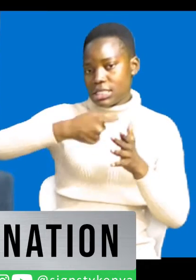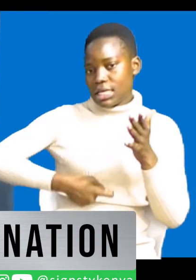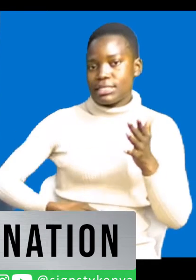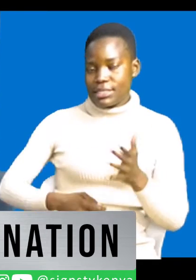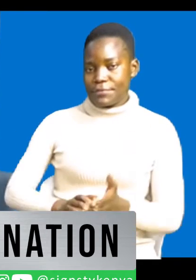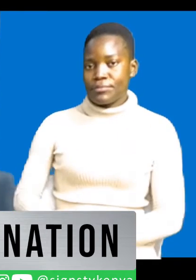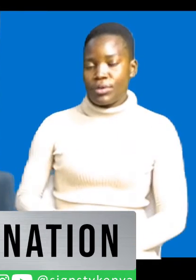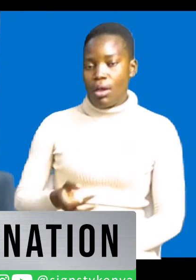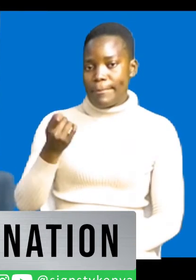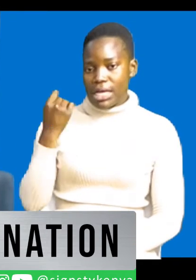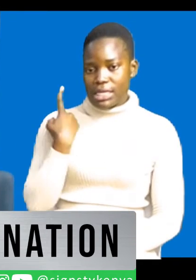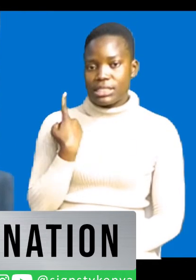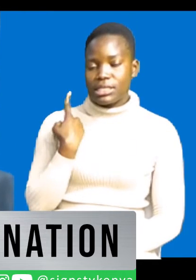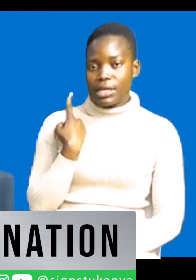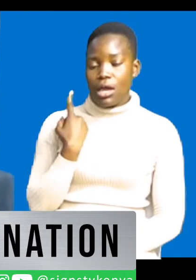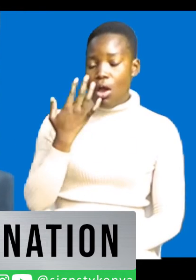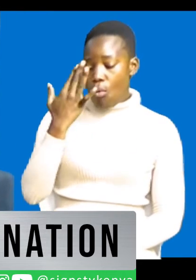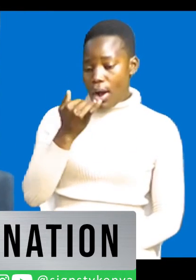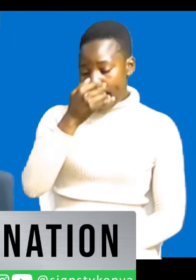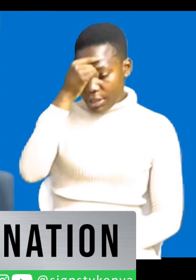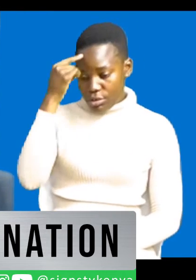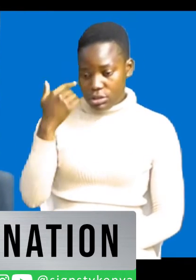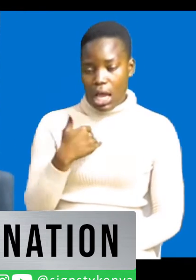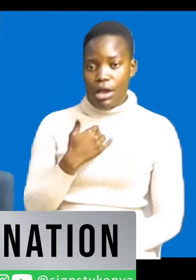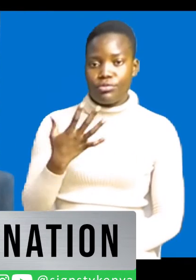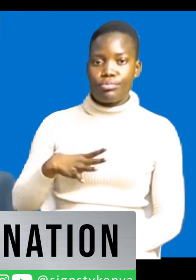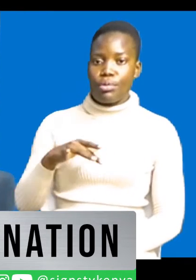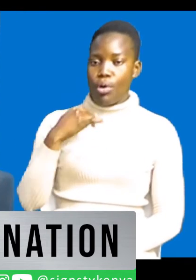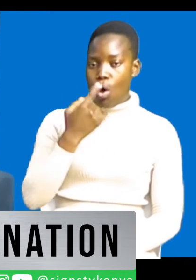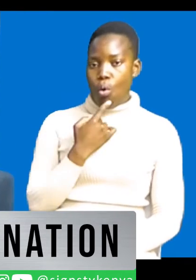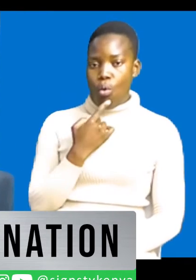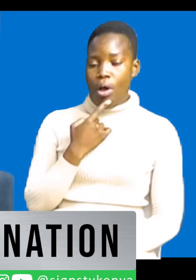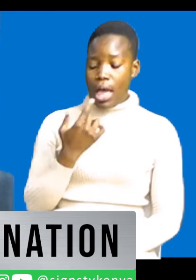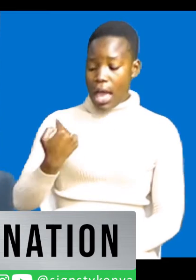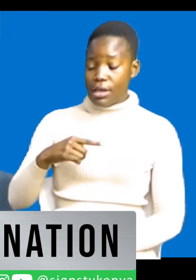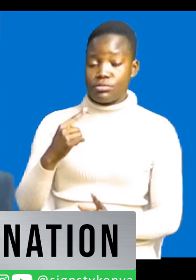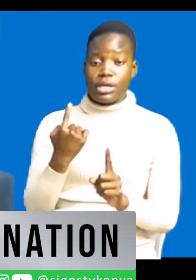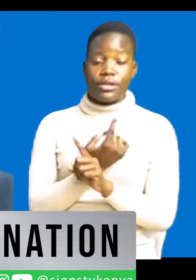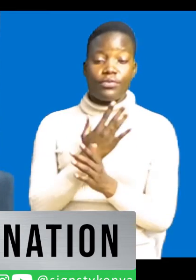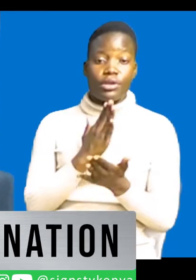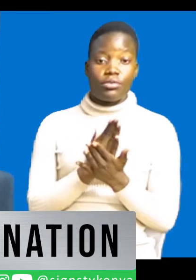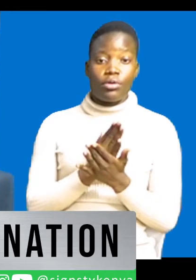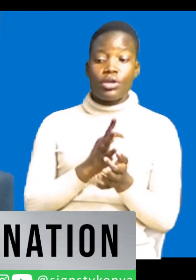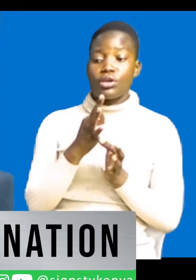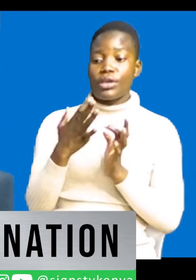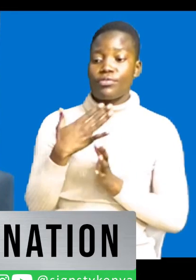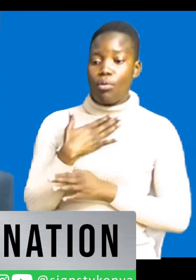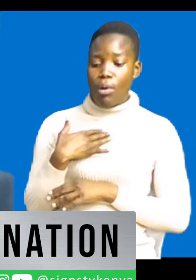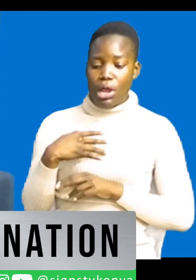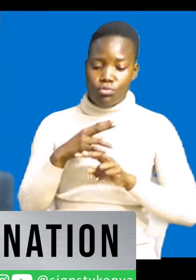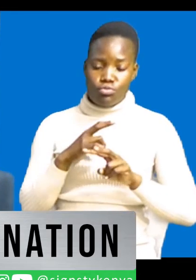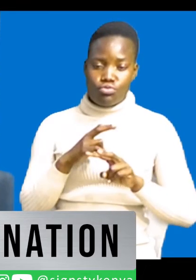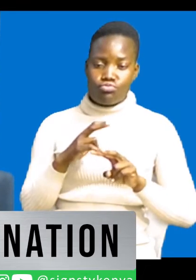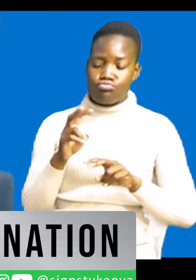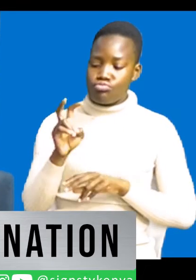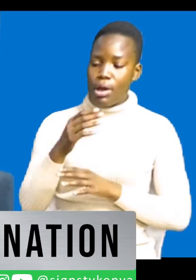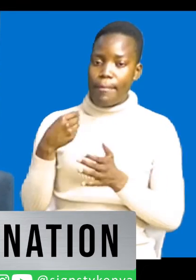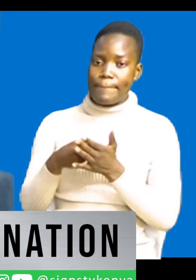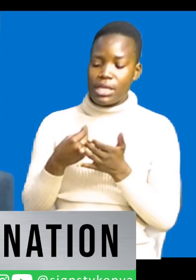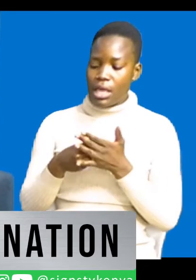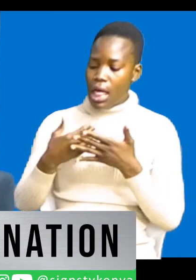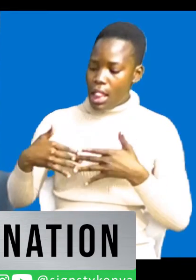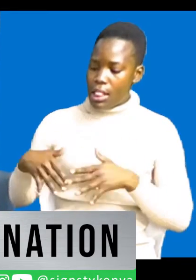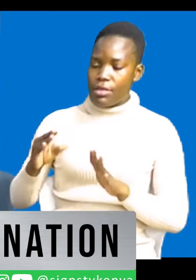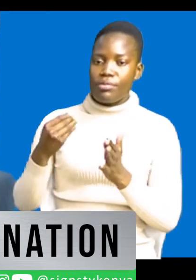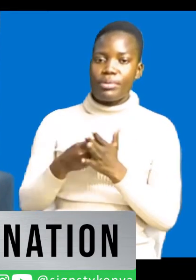upwards. You get the point, eh? Kwa sababu kuna wale watu we are different. And so ukitaka kutafuta pesa, wachana na